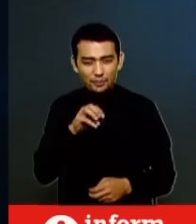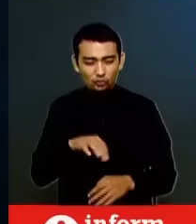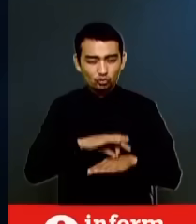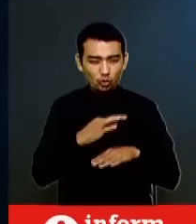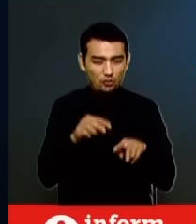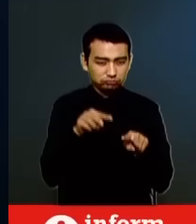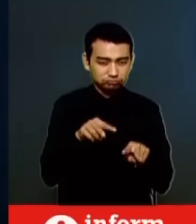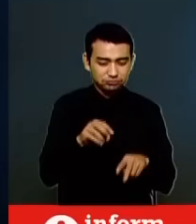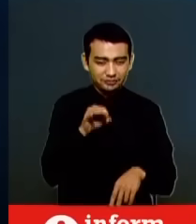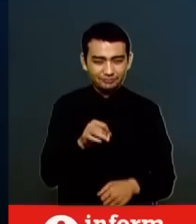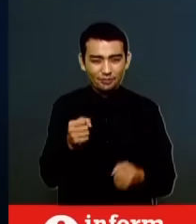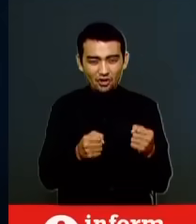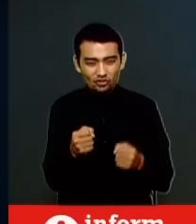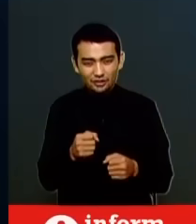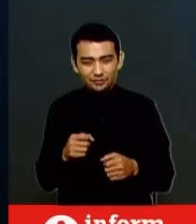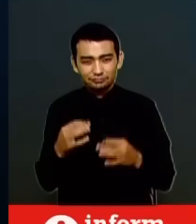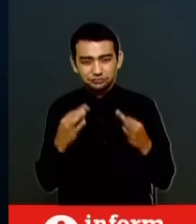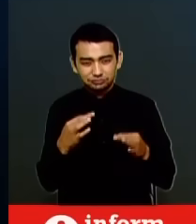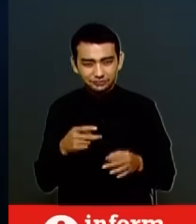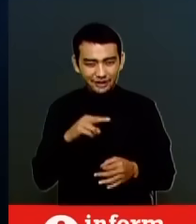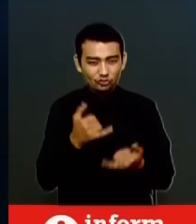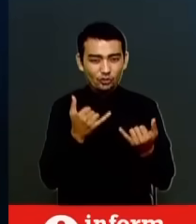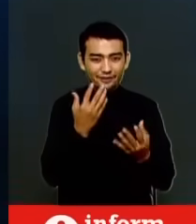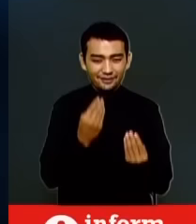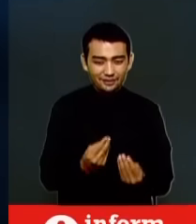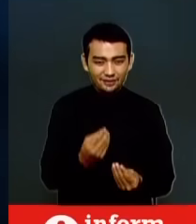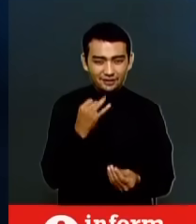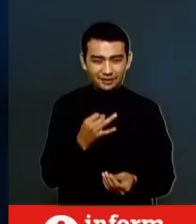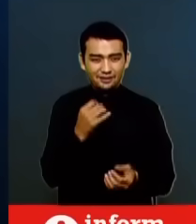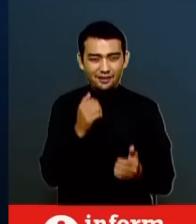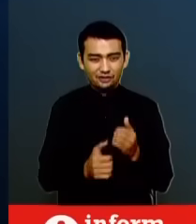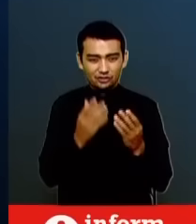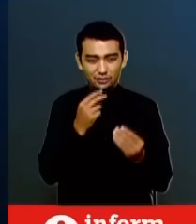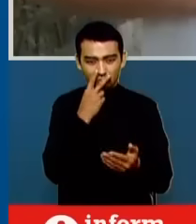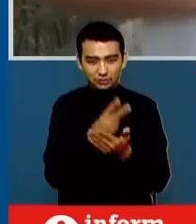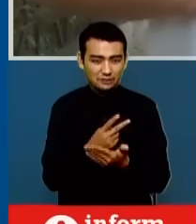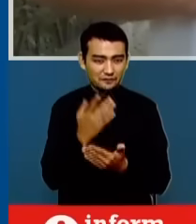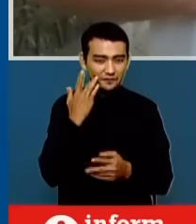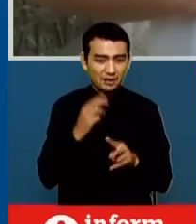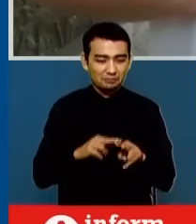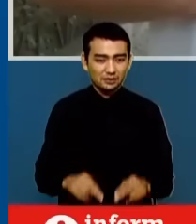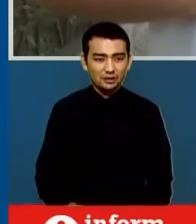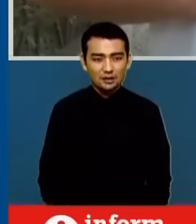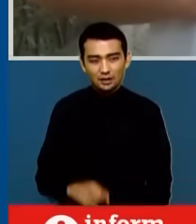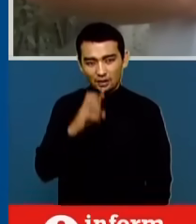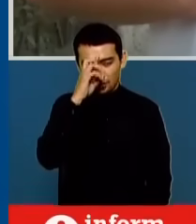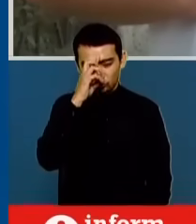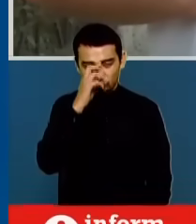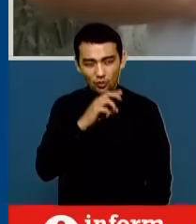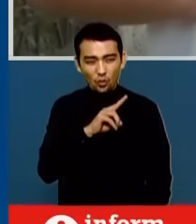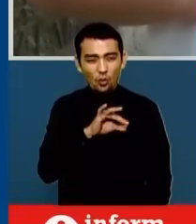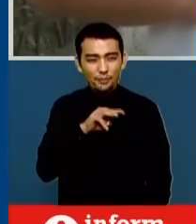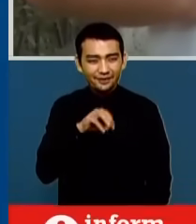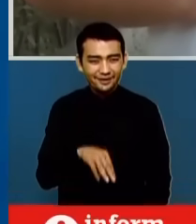сақталуда. Автокөлік құралдарын өткізу деңгейі қазіргі маусымға тән күнделікті көрсеткіш аясында. Мемлекеттік кірістер комитеті де